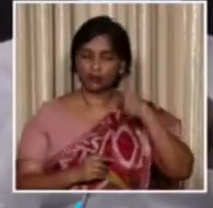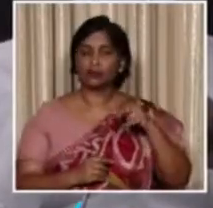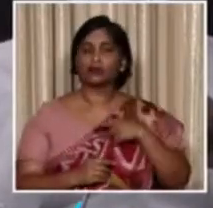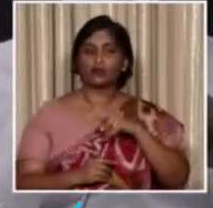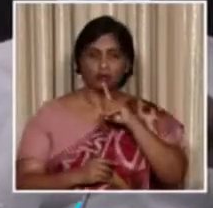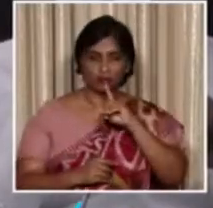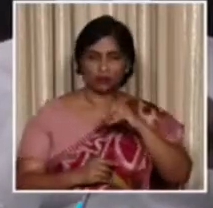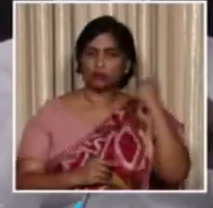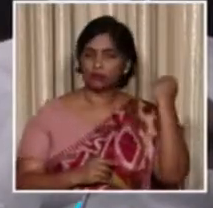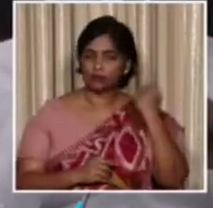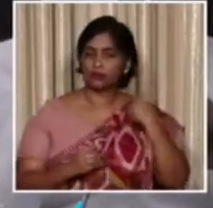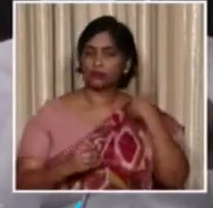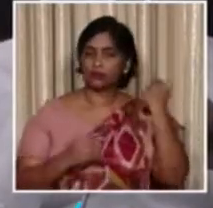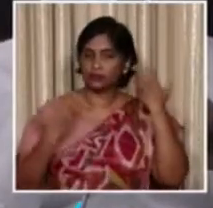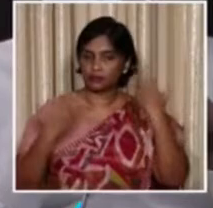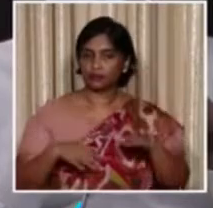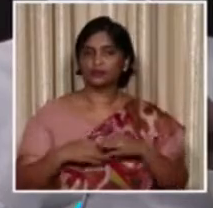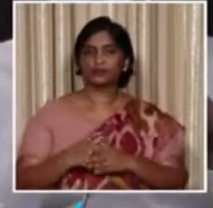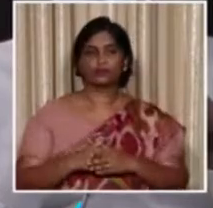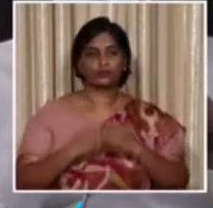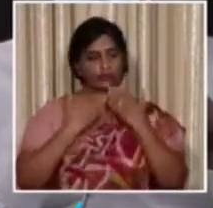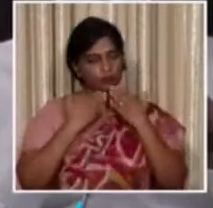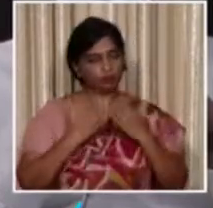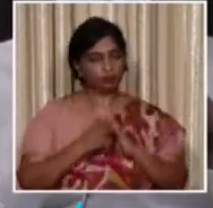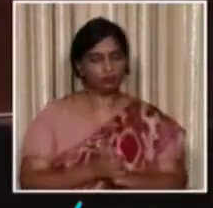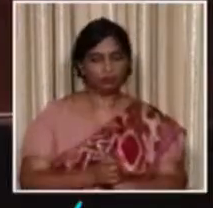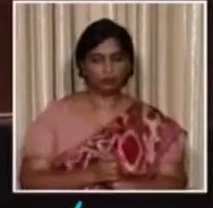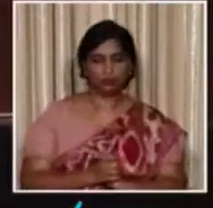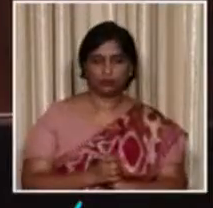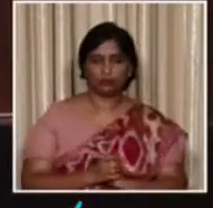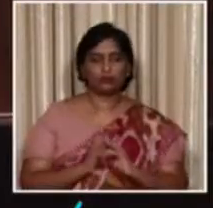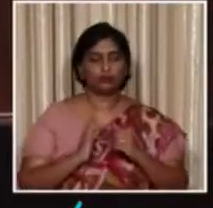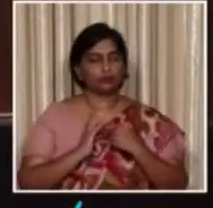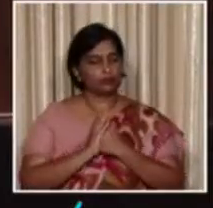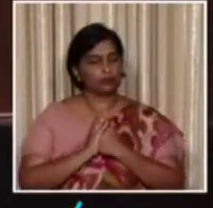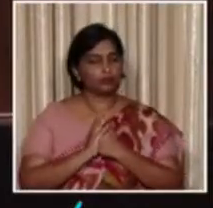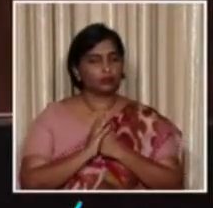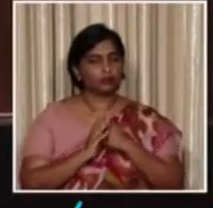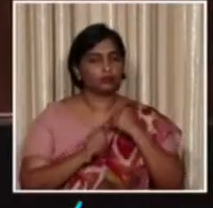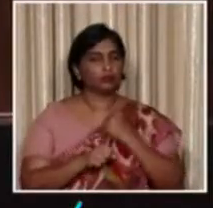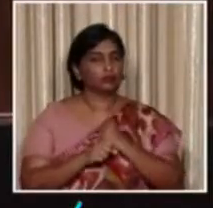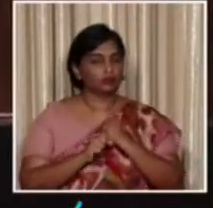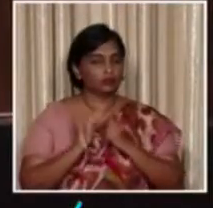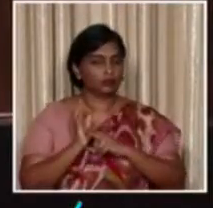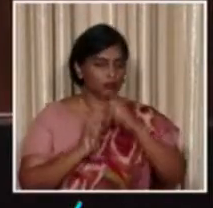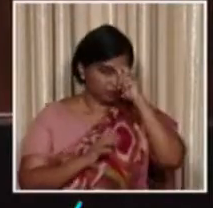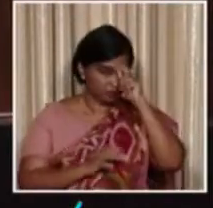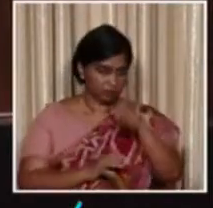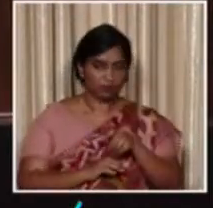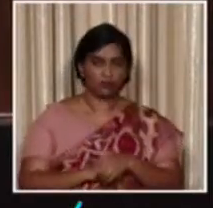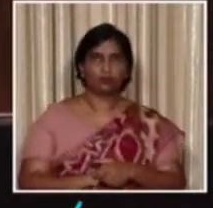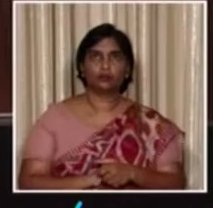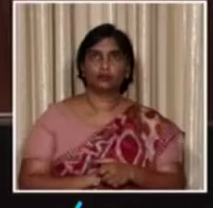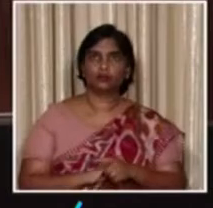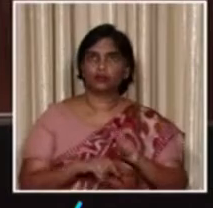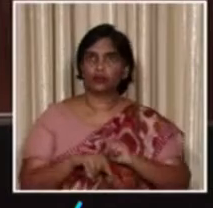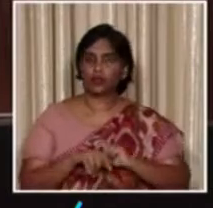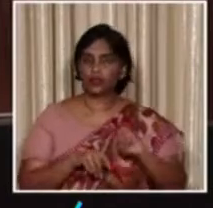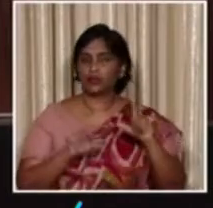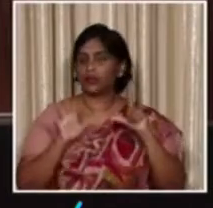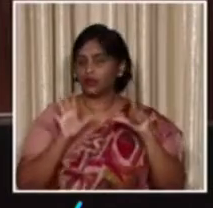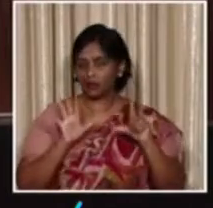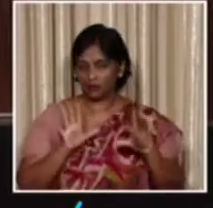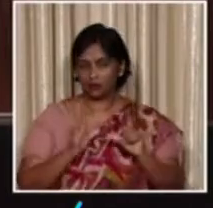එක ප්‍රකාශ කරමින් මගේ කතාව අවසන් කරනවා. ස්තුතියි. බොහොම ස්තුතියි ගරු ගයාසන් නවනන්දන මැතිතුමා. ඔබතුමාට විනාඩි